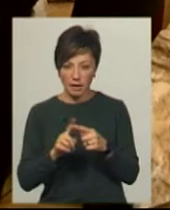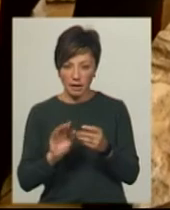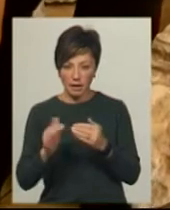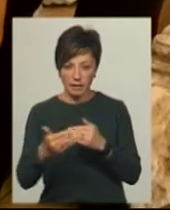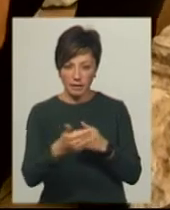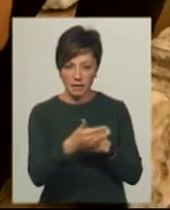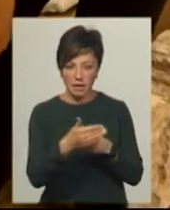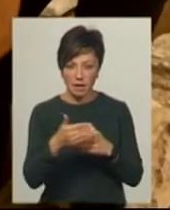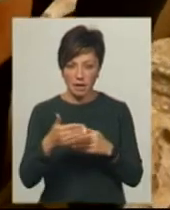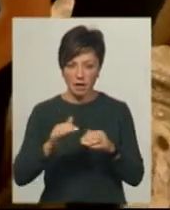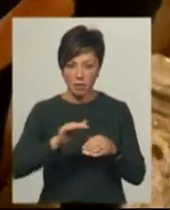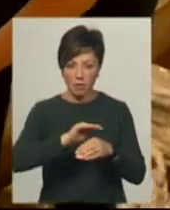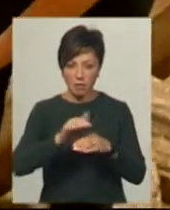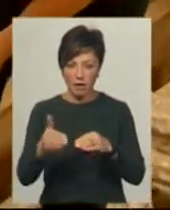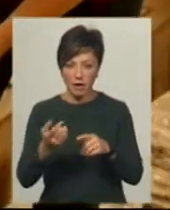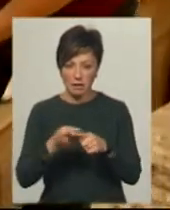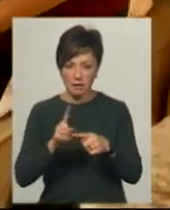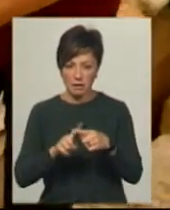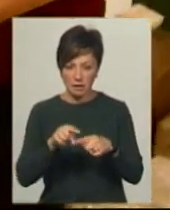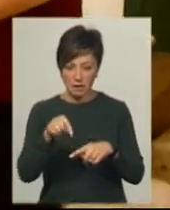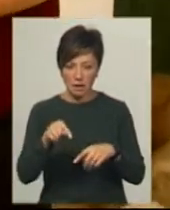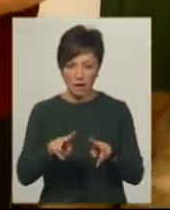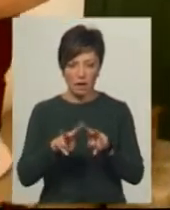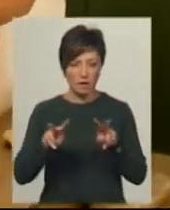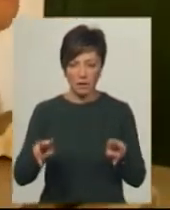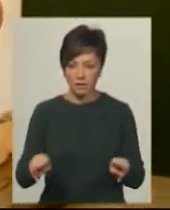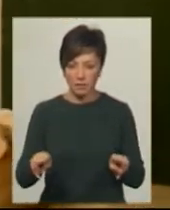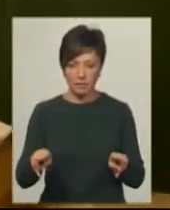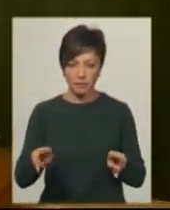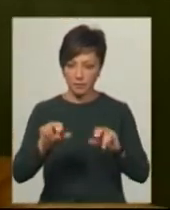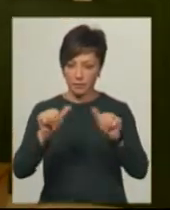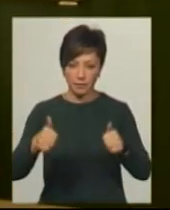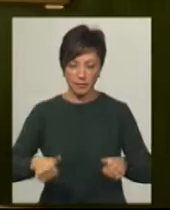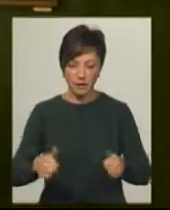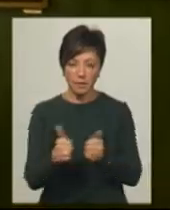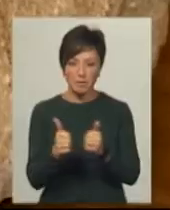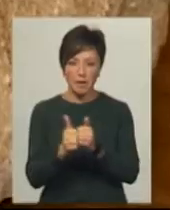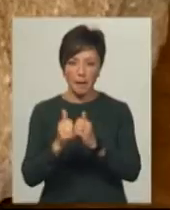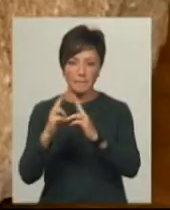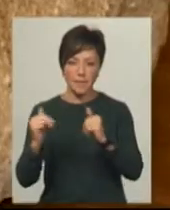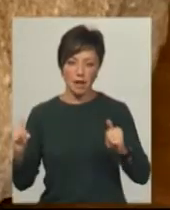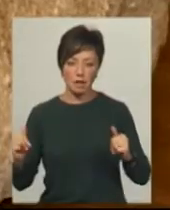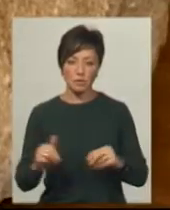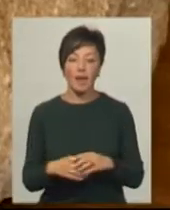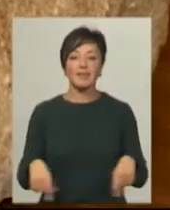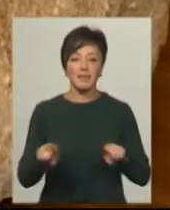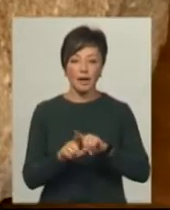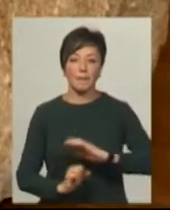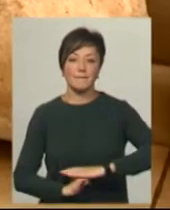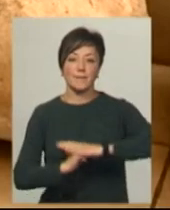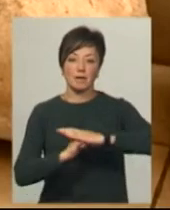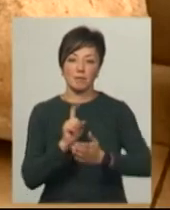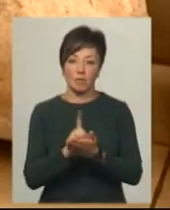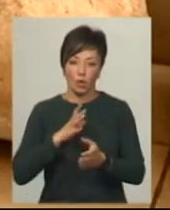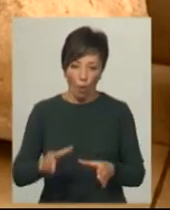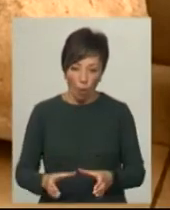поверхні цієї бази, вона така сама, як і біля палацу. Саме на такій базі має стояти